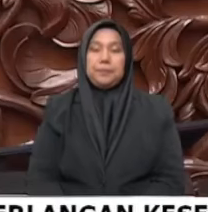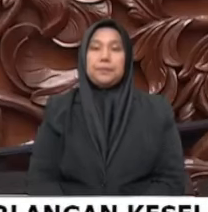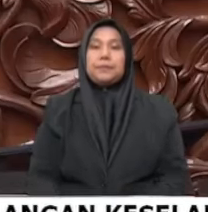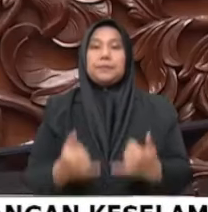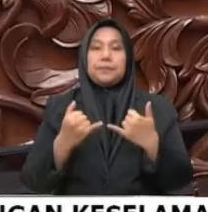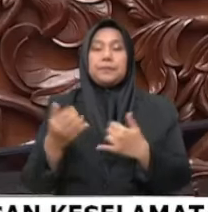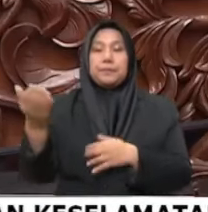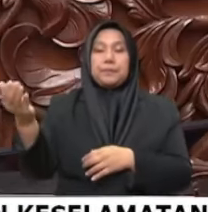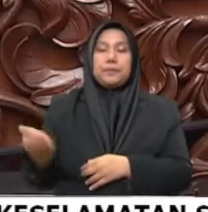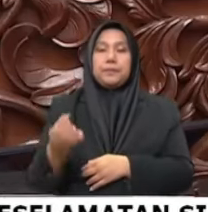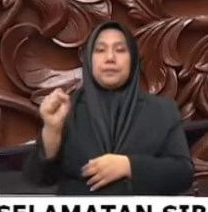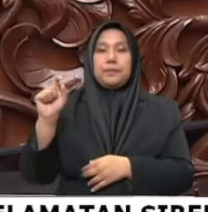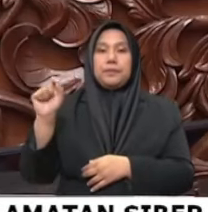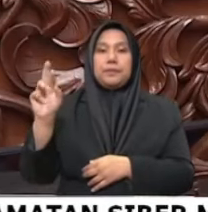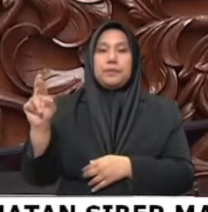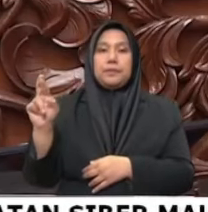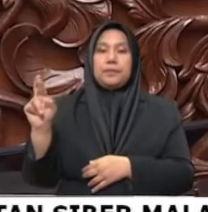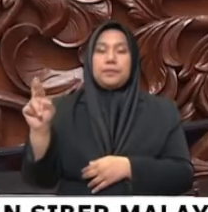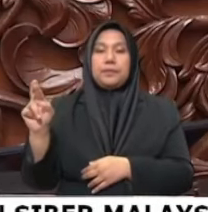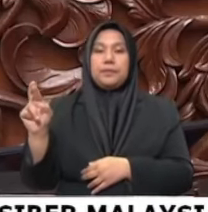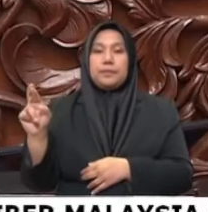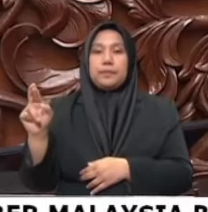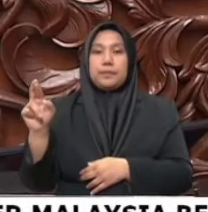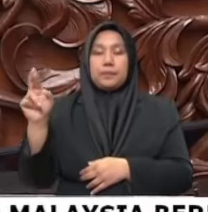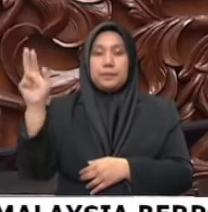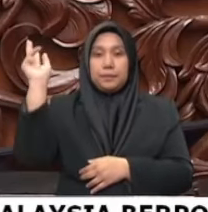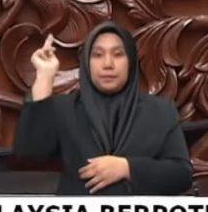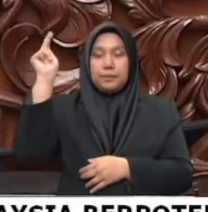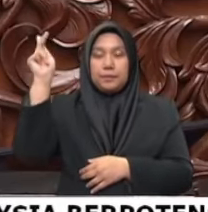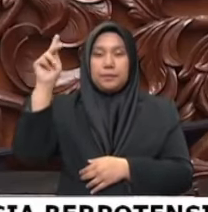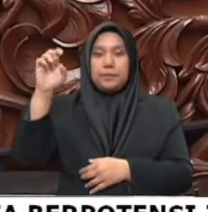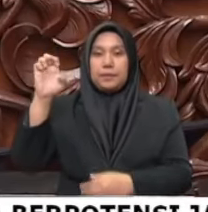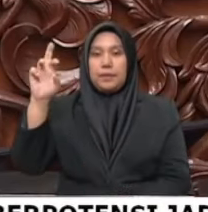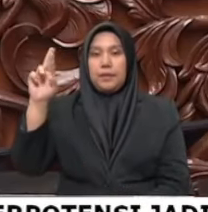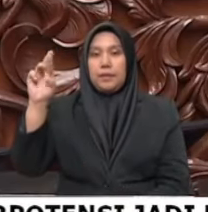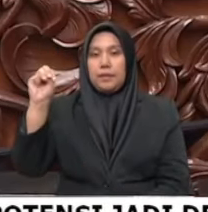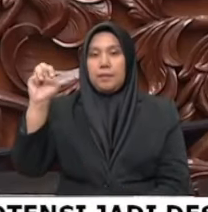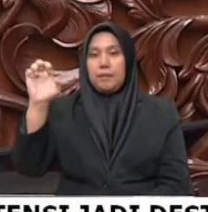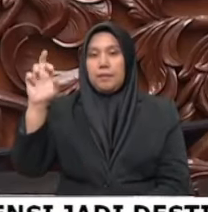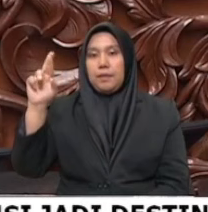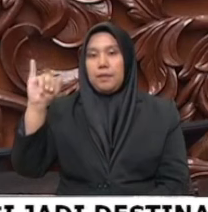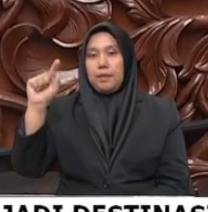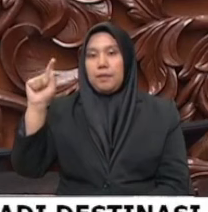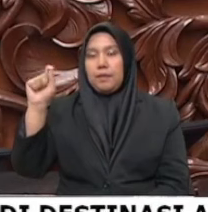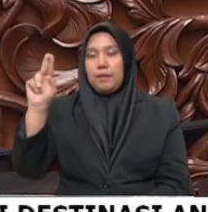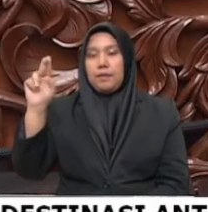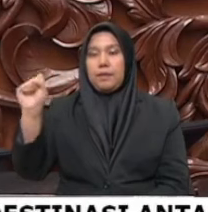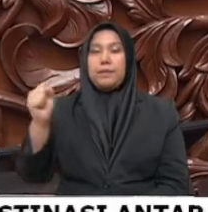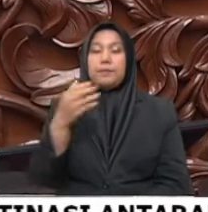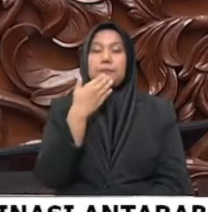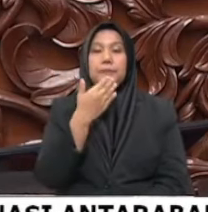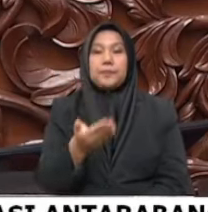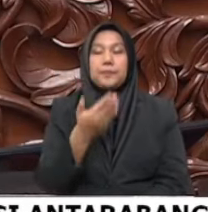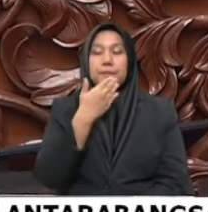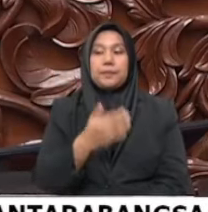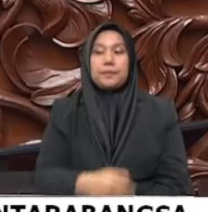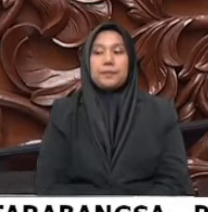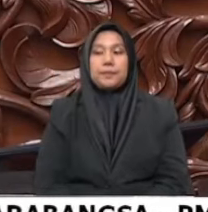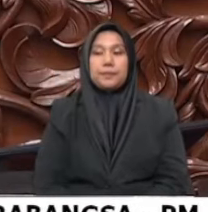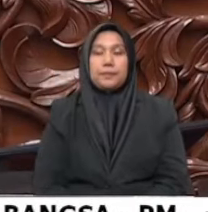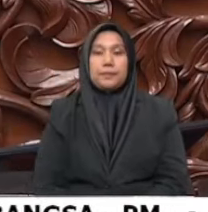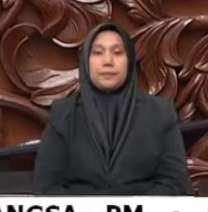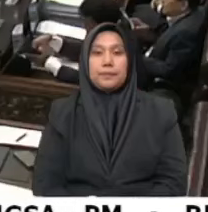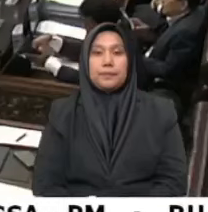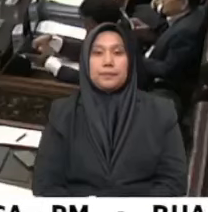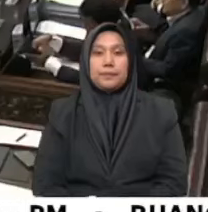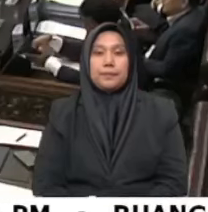Senator Datuk Seri Profesor Emeritus Dr. Awang bin Sarian. Terima kasih Datuk Yang Bertua. Saya